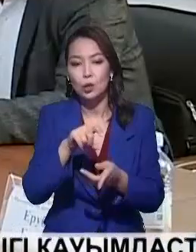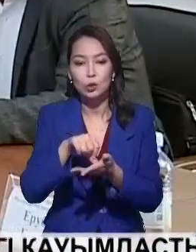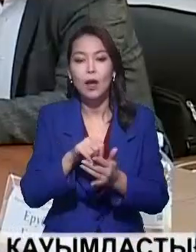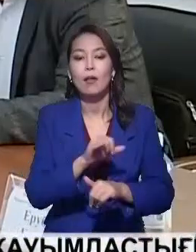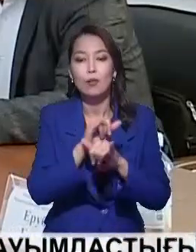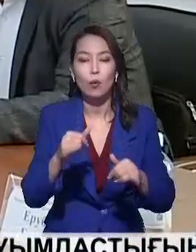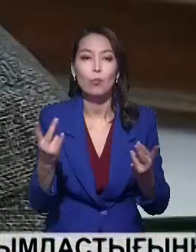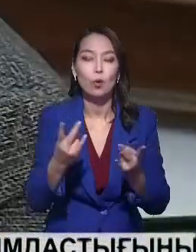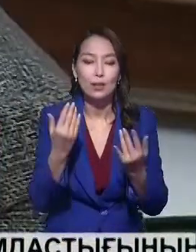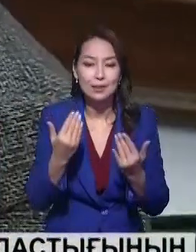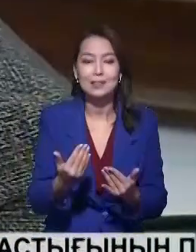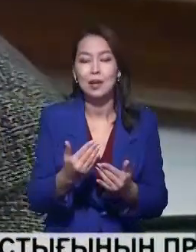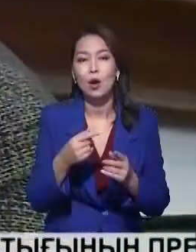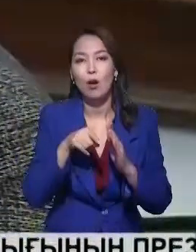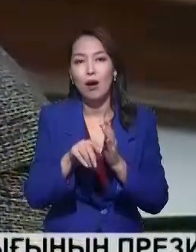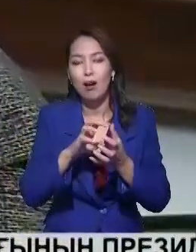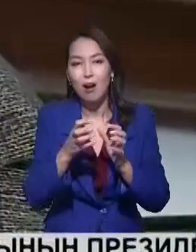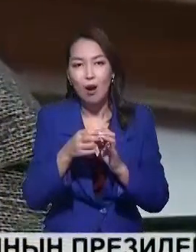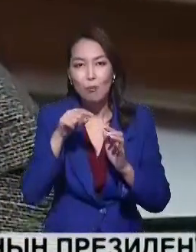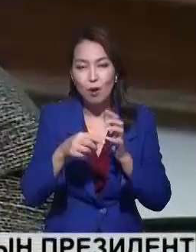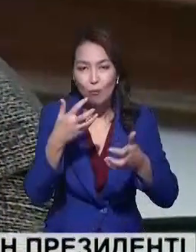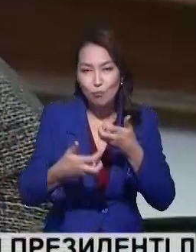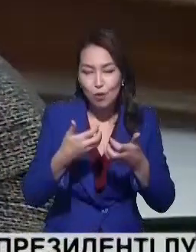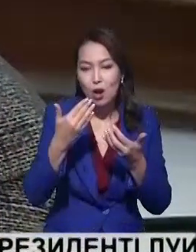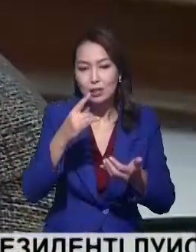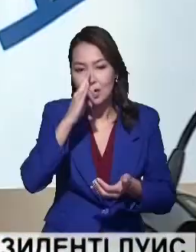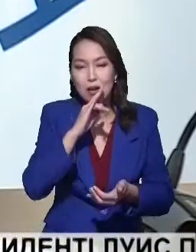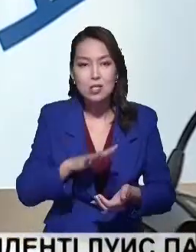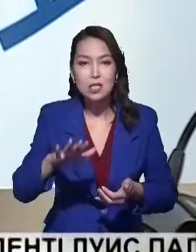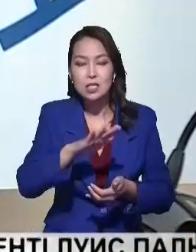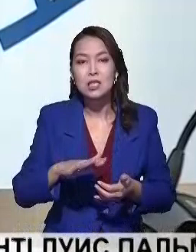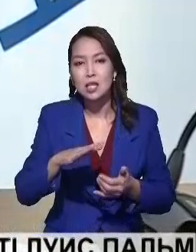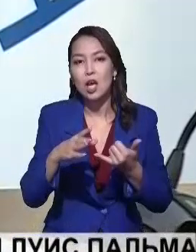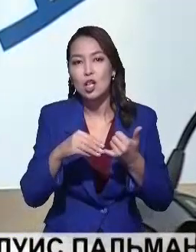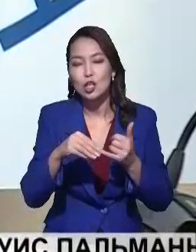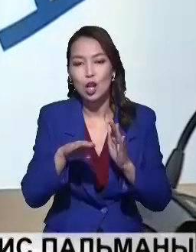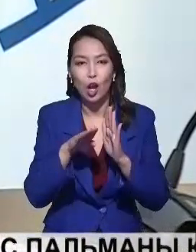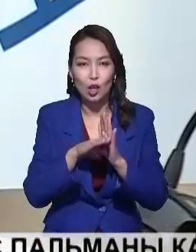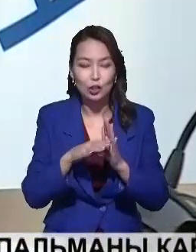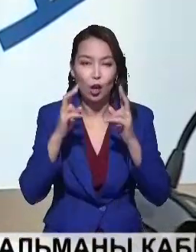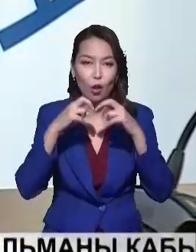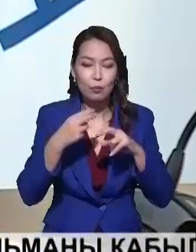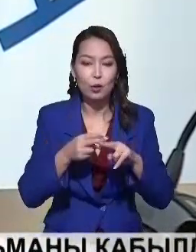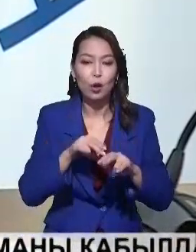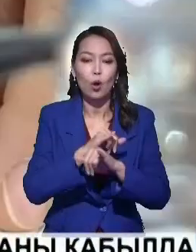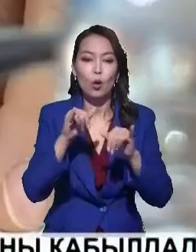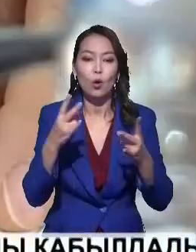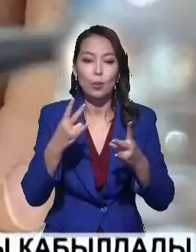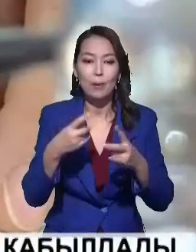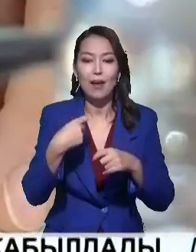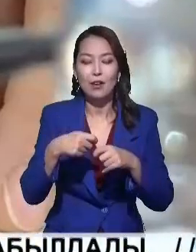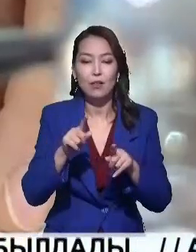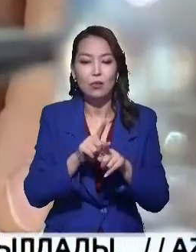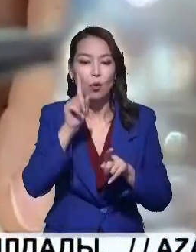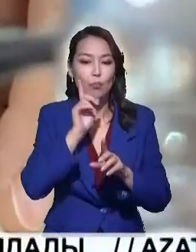үшін минералдық шикізат базасын толықтыру мақсатында Қазақстан аумағының геологиялық зерделенуін арттыру қажет. Ол үшін алдымен инвесторға қолайлы